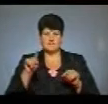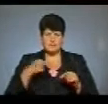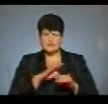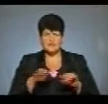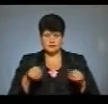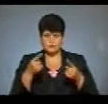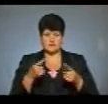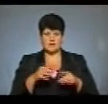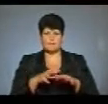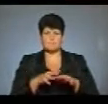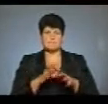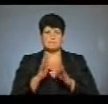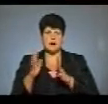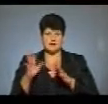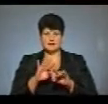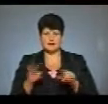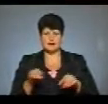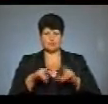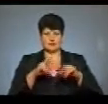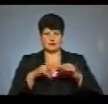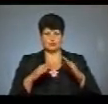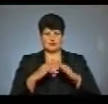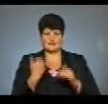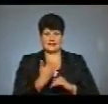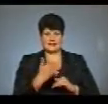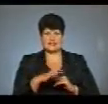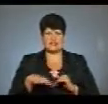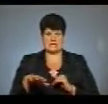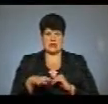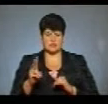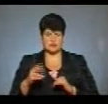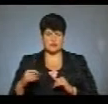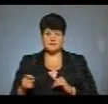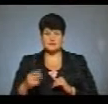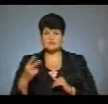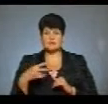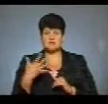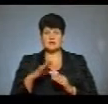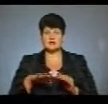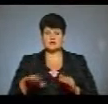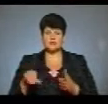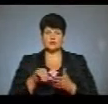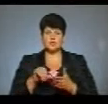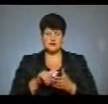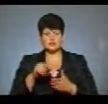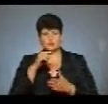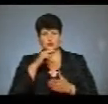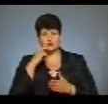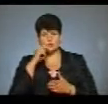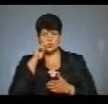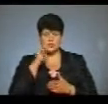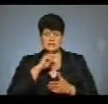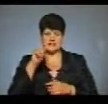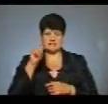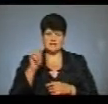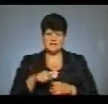та не зводити будинки на їхніх дачних ділянках. 25 дітей зі сімей учасників російсько-української війни з